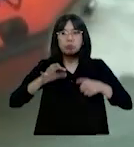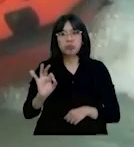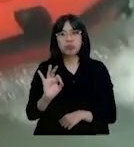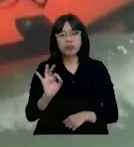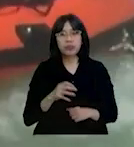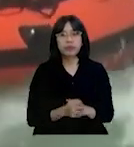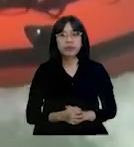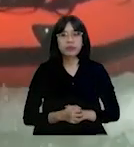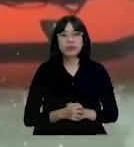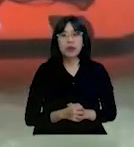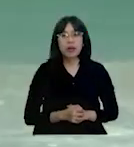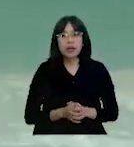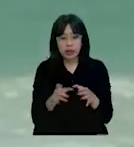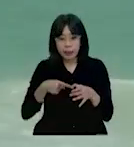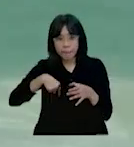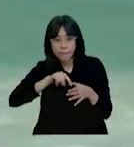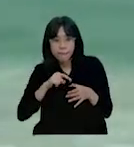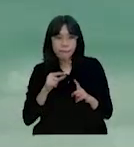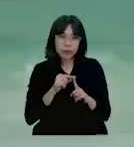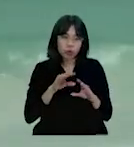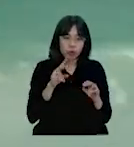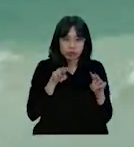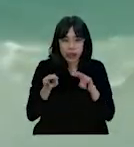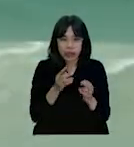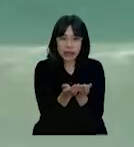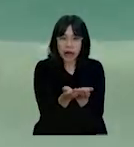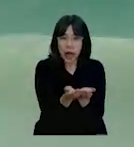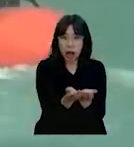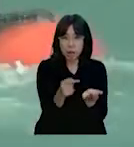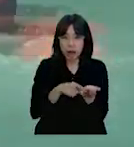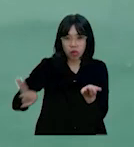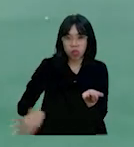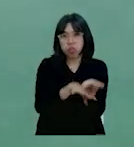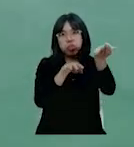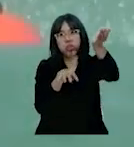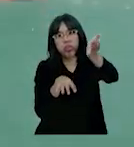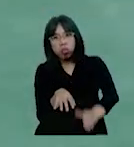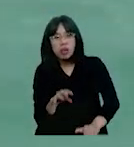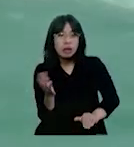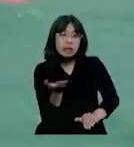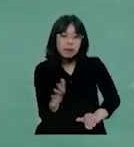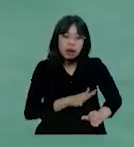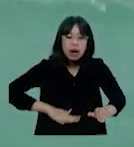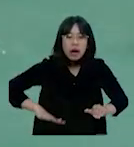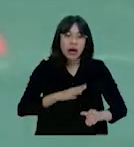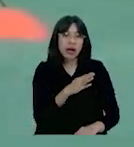Tim SAR gabungan melakukan pencarian korban kapal yang diduga membawa pekerja migran ilegal yang tenggelam di perairan Kabil, Kota